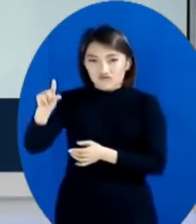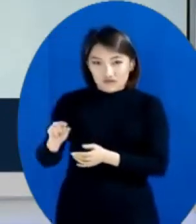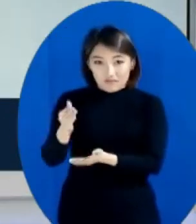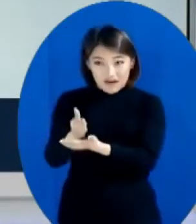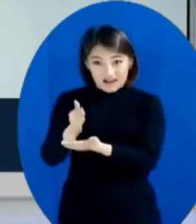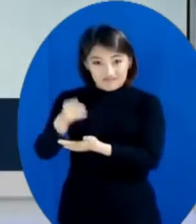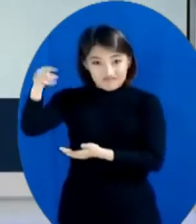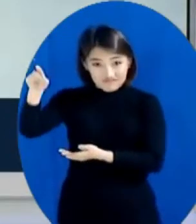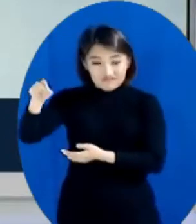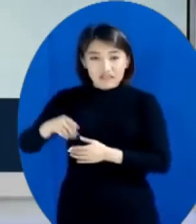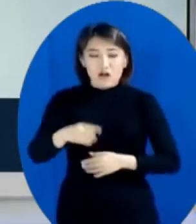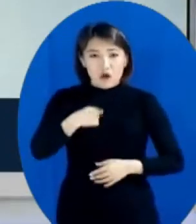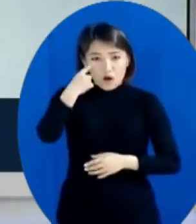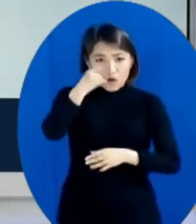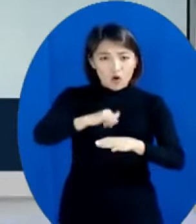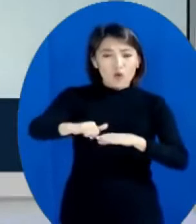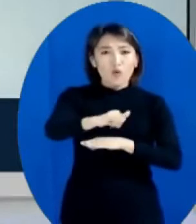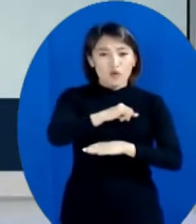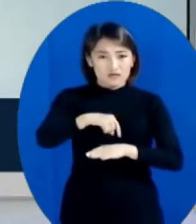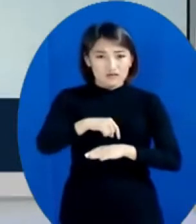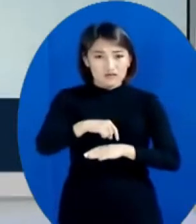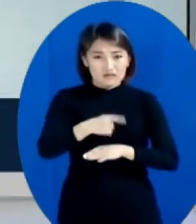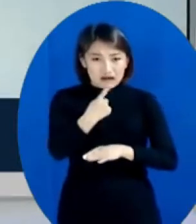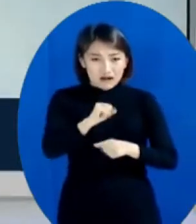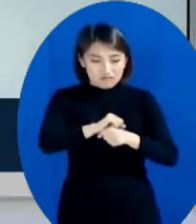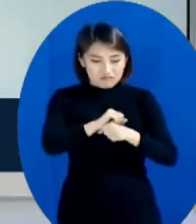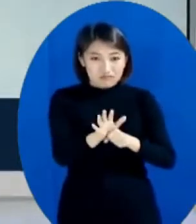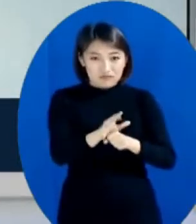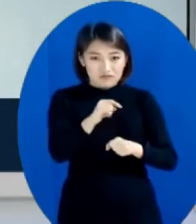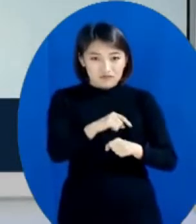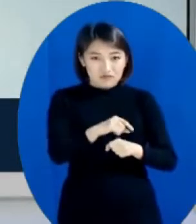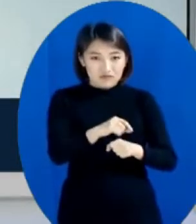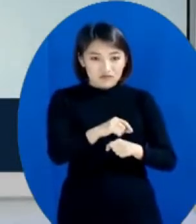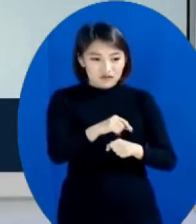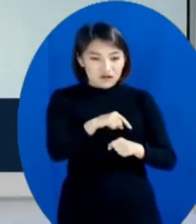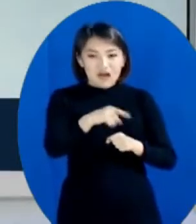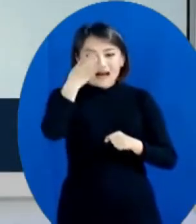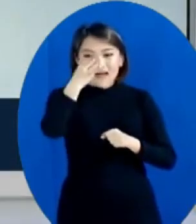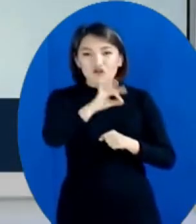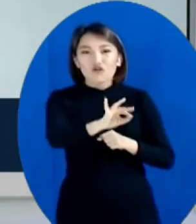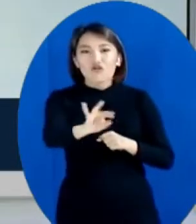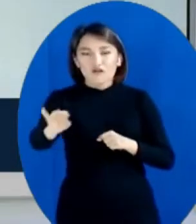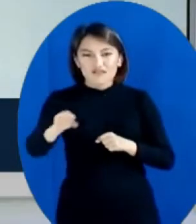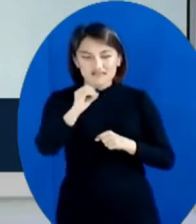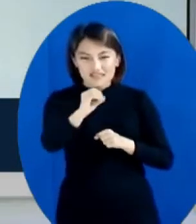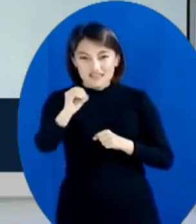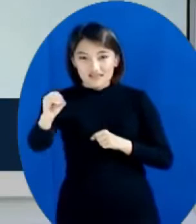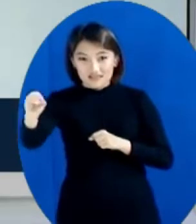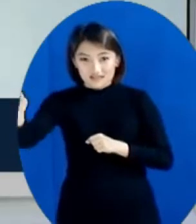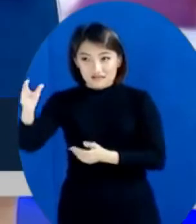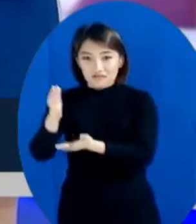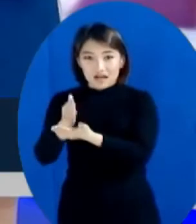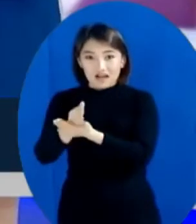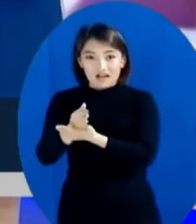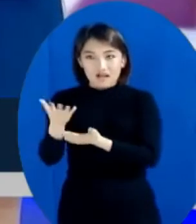бусад одоо бараг 150 улс яагаад ковид үед төв банкуд нь бодлогын хүүгээ бараг тэнглээд тийм ээ? Бараг нойл руу дөхүүлээд ирсэн бэхэр ийм л